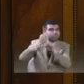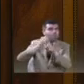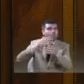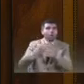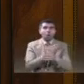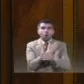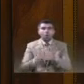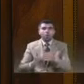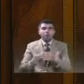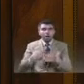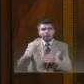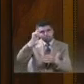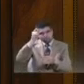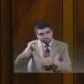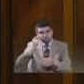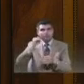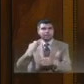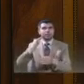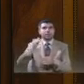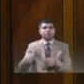الحكومة الذي